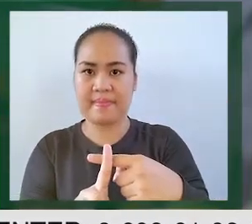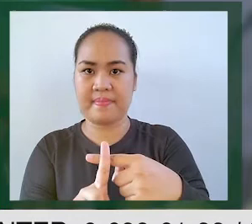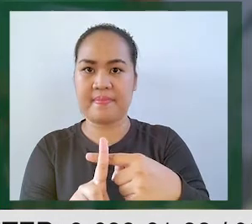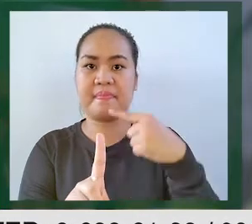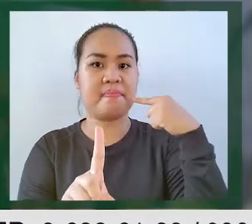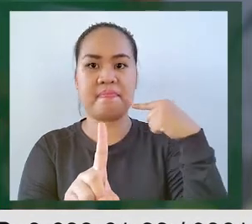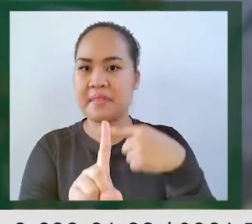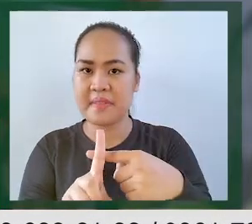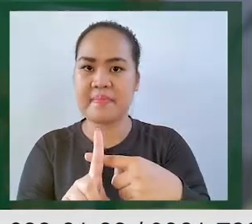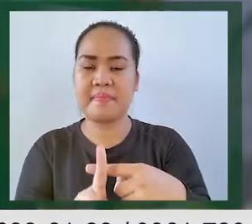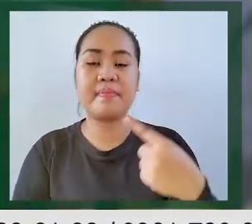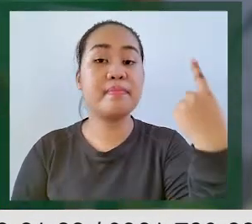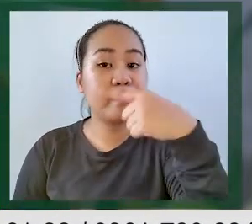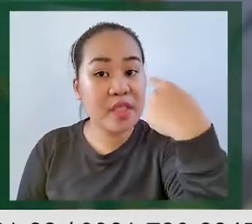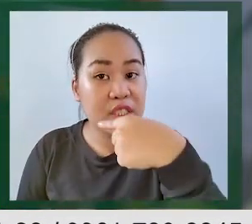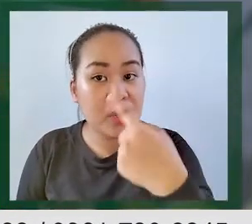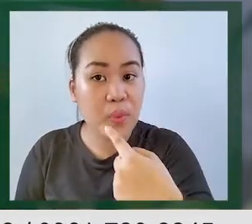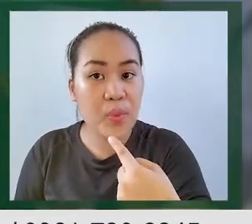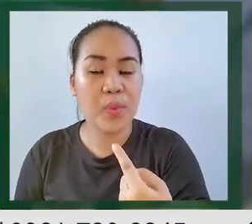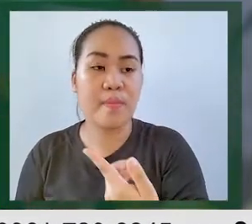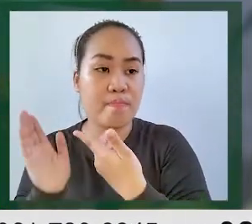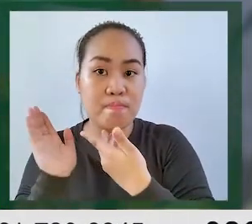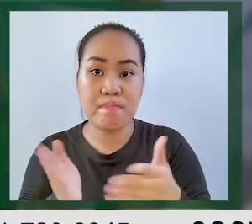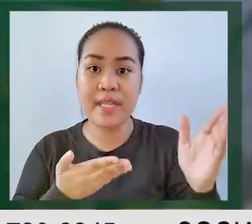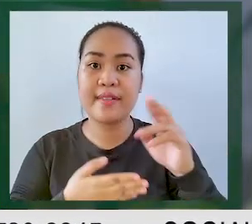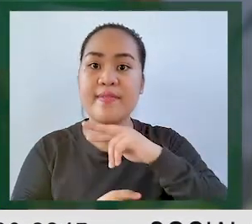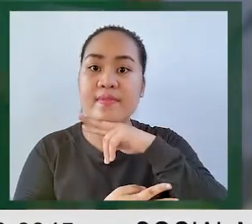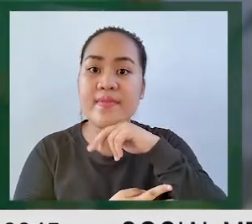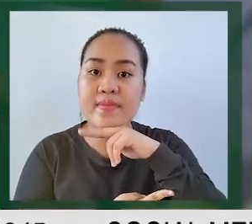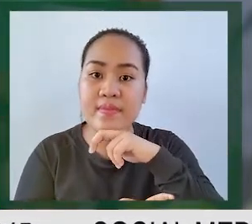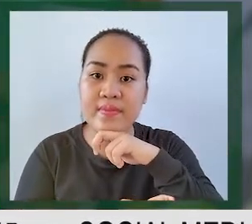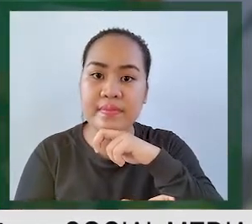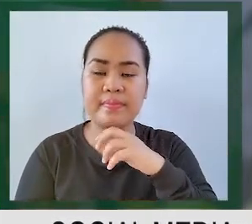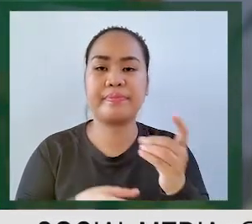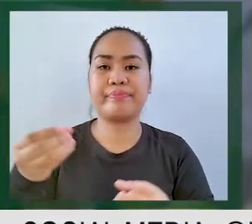gawin ang ating mga errands. No? Sa kasambahay, siguro,